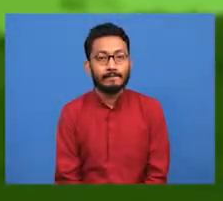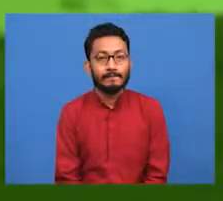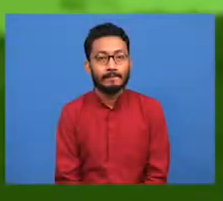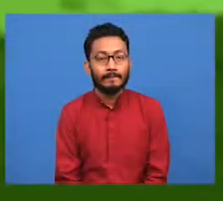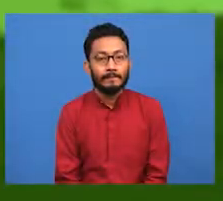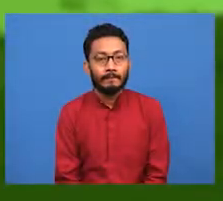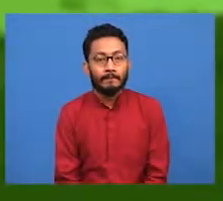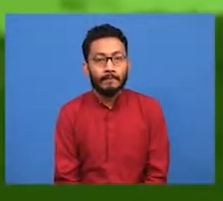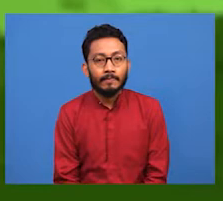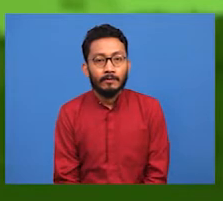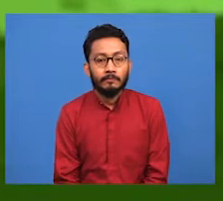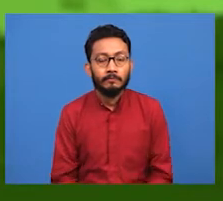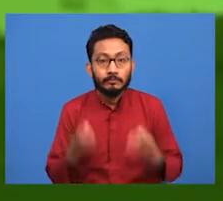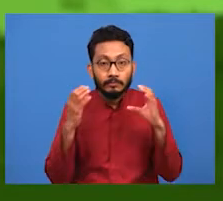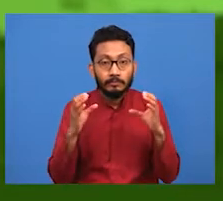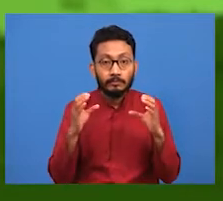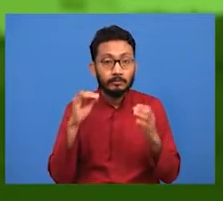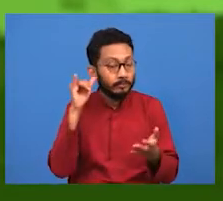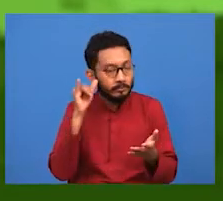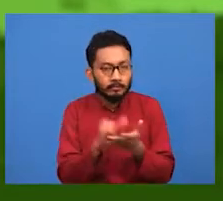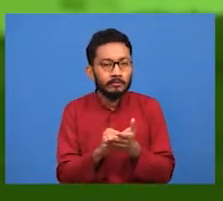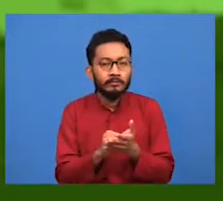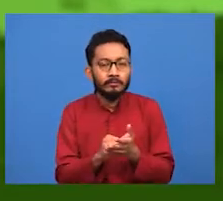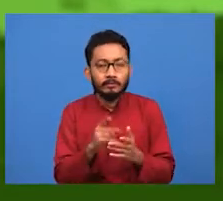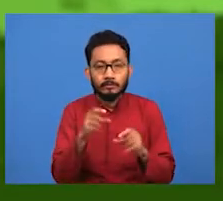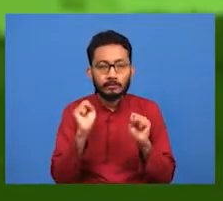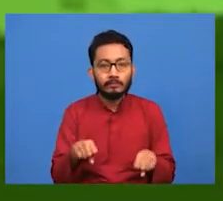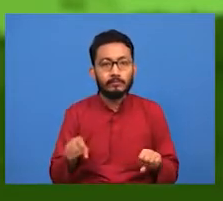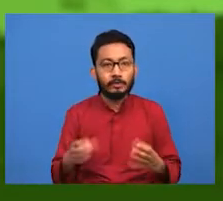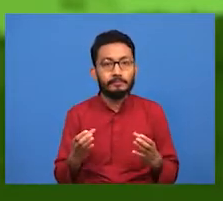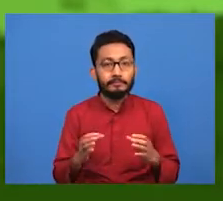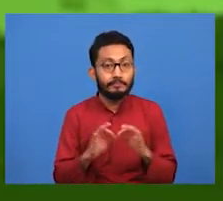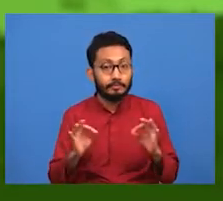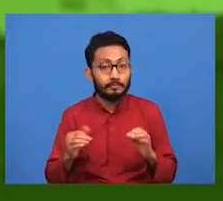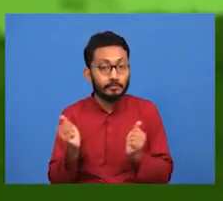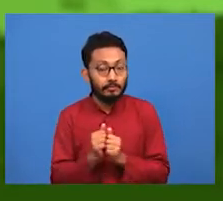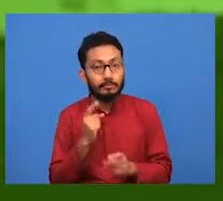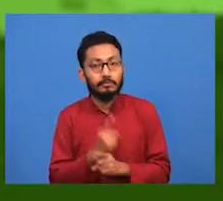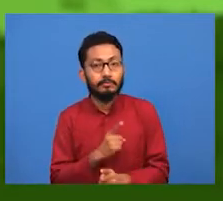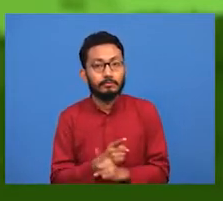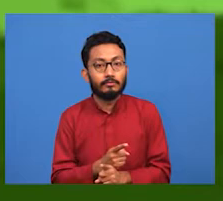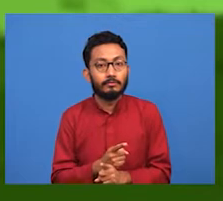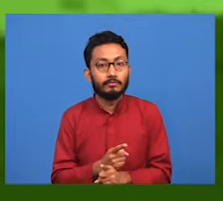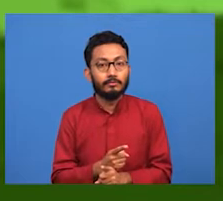Selesai? Cikgu yakin kamu boleh membina ayat dengan betul.